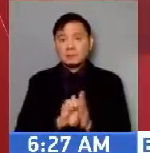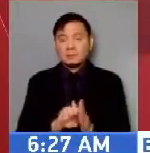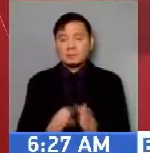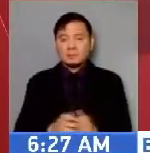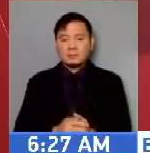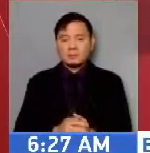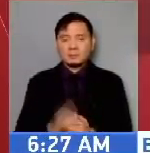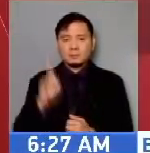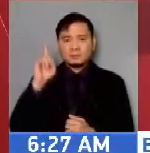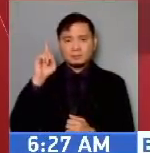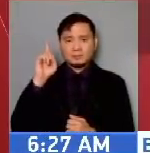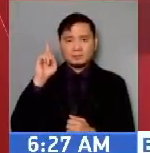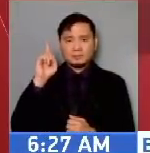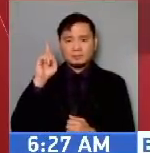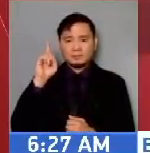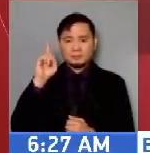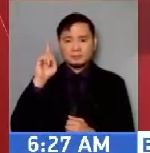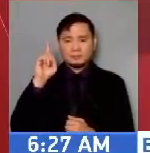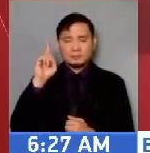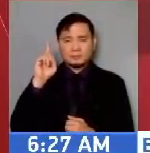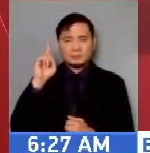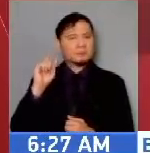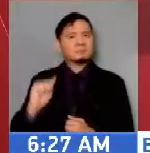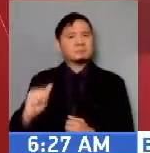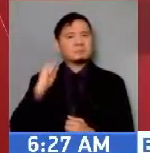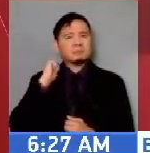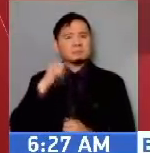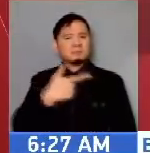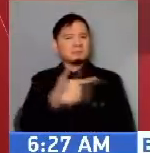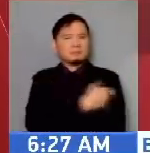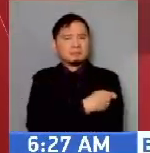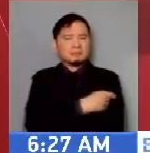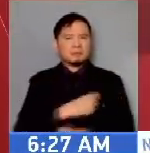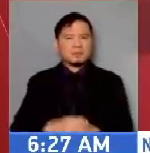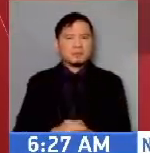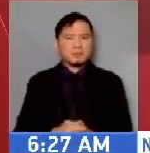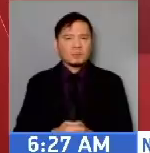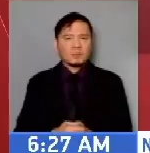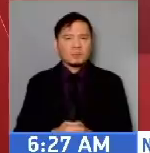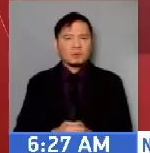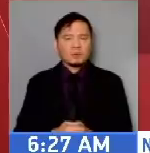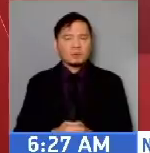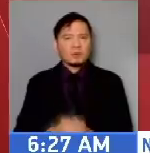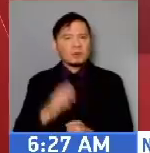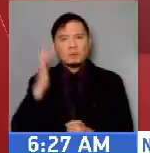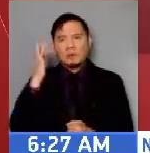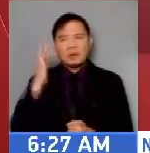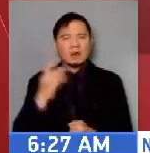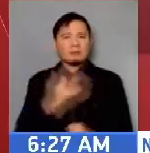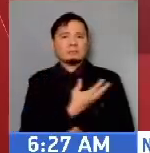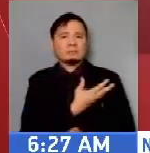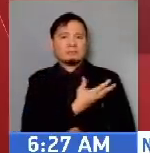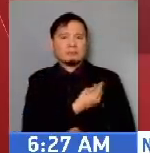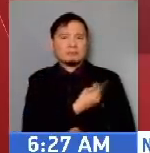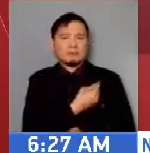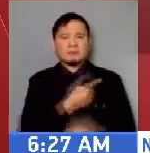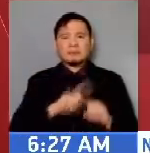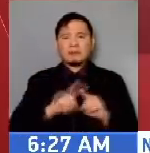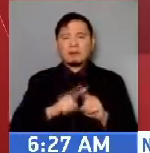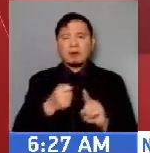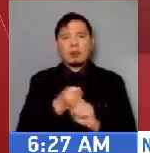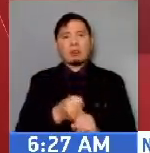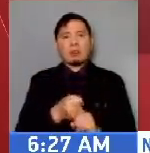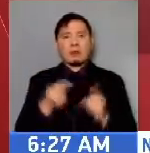Apurado na ayaw na magpabakuna. Takot daw kasi siya sa side effects. Doble ingat na lang daw siya para hindi